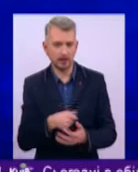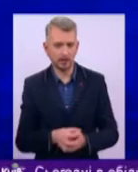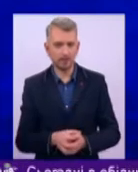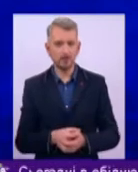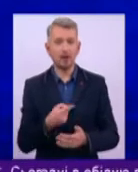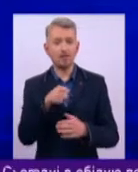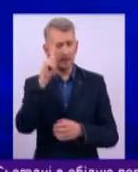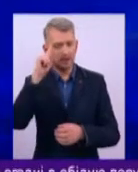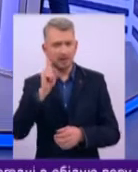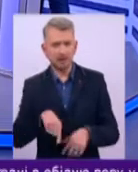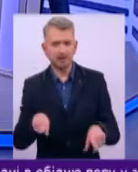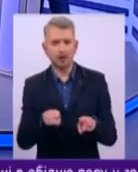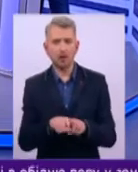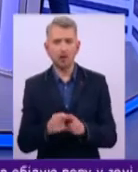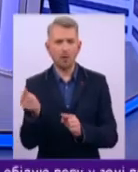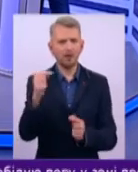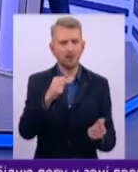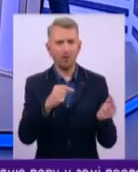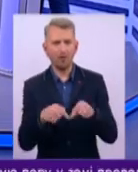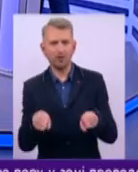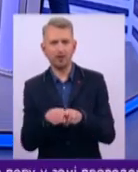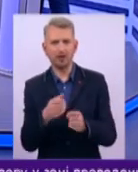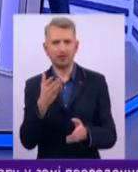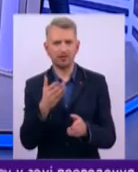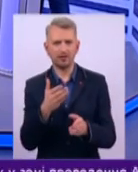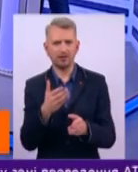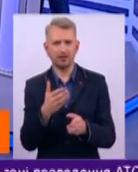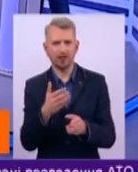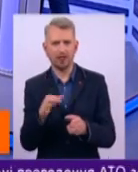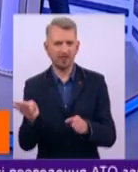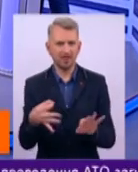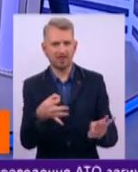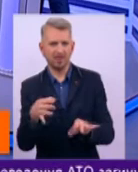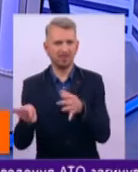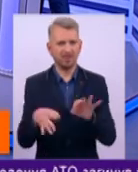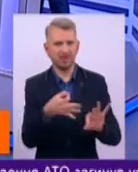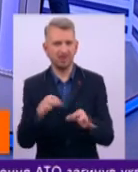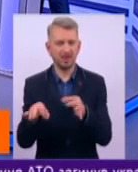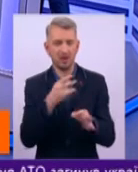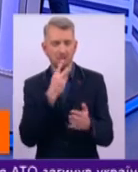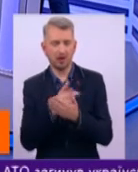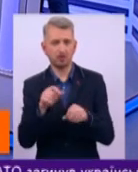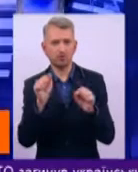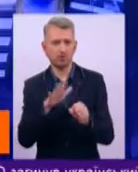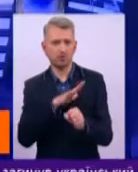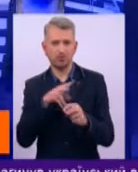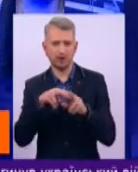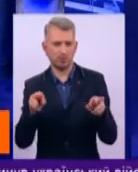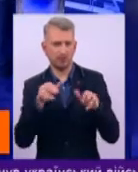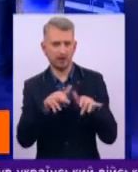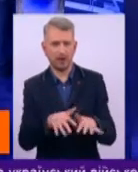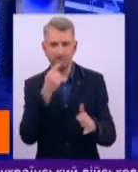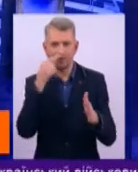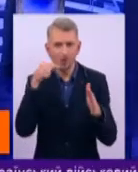Тобто, ви знаєте, так, один одного вони так, ну, якщо не тролять, то все одно показують, в принципі, що можуть бути дзеркальні дії. Угу. Тобто,